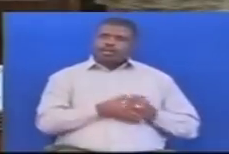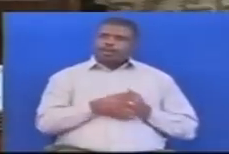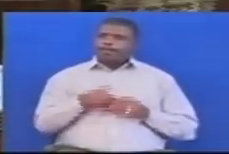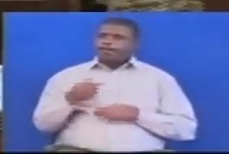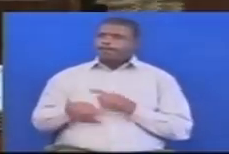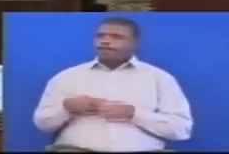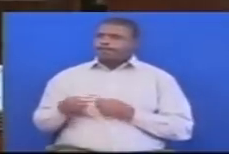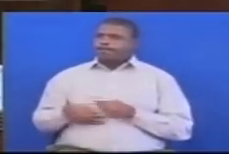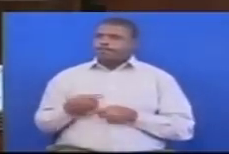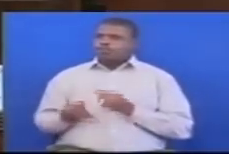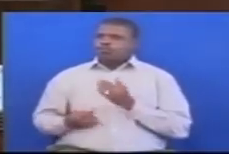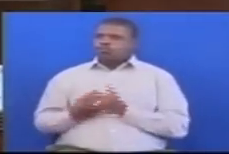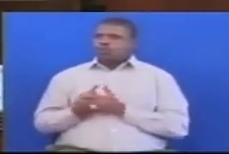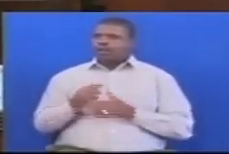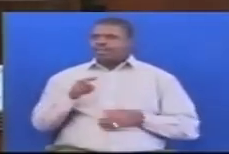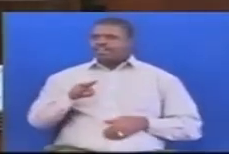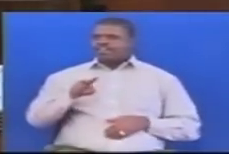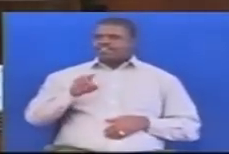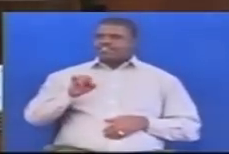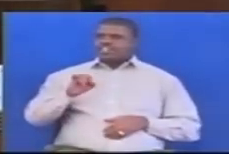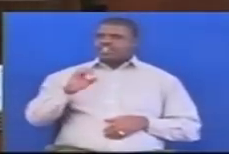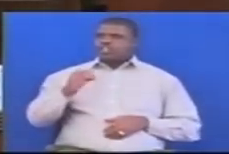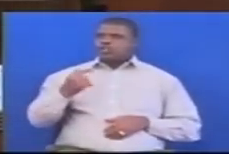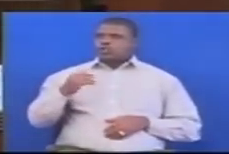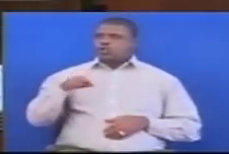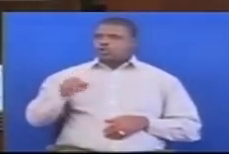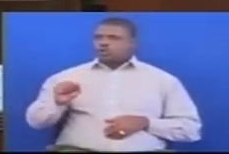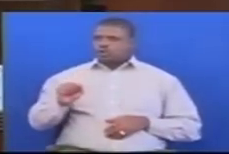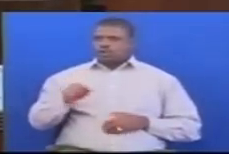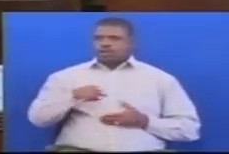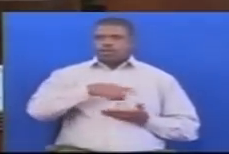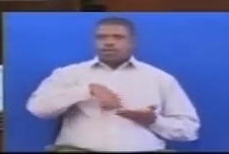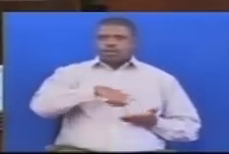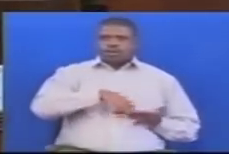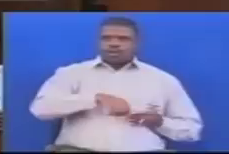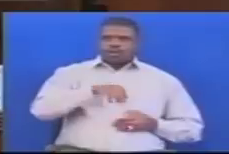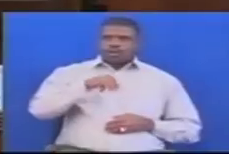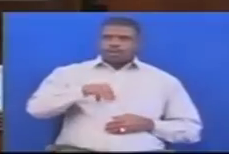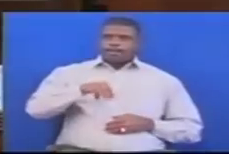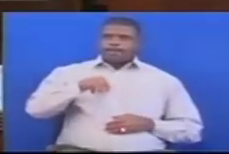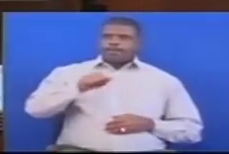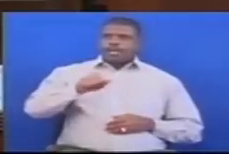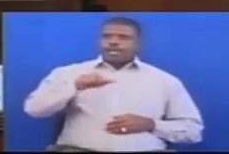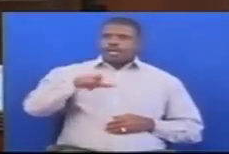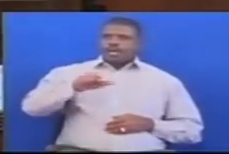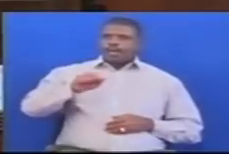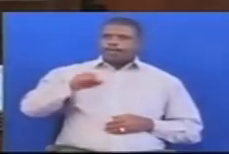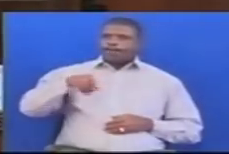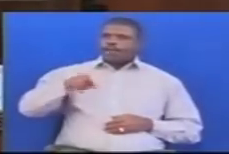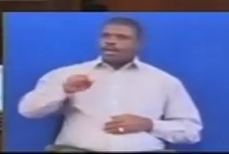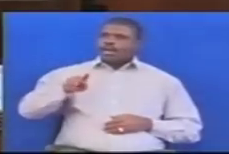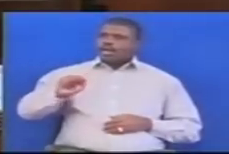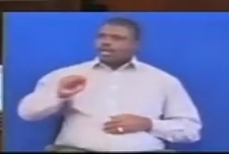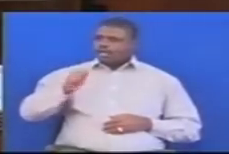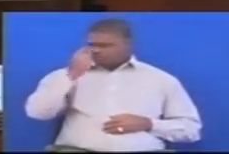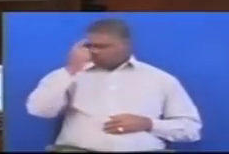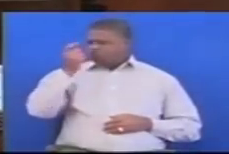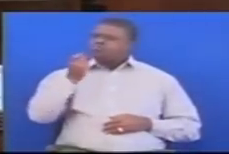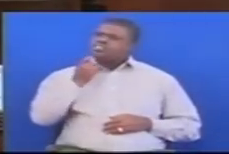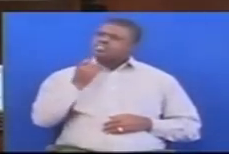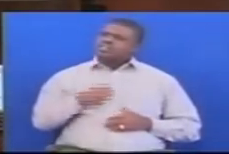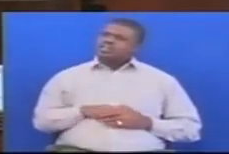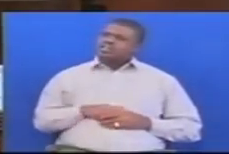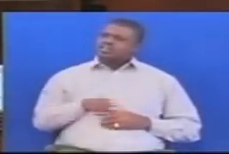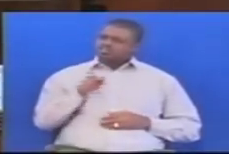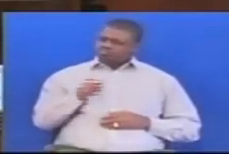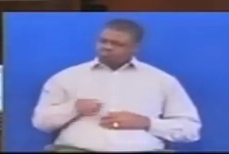wa kutoa maji ziwa Victoria hadi mji wa Malampaka, Sumbe na Maria. Najiuliza, kwa mtu